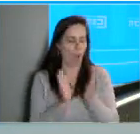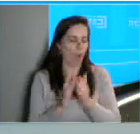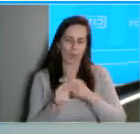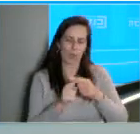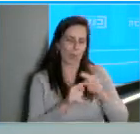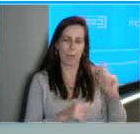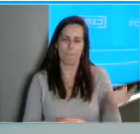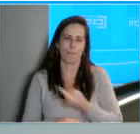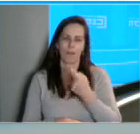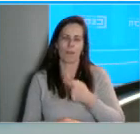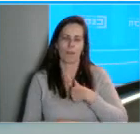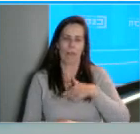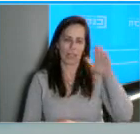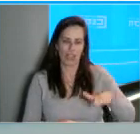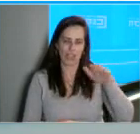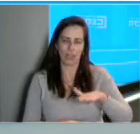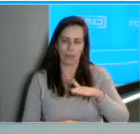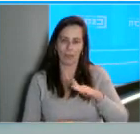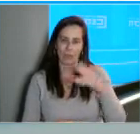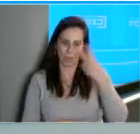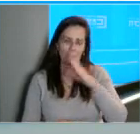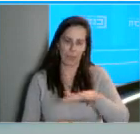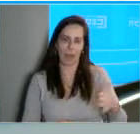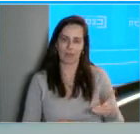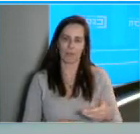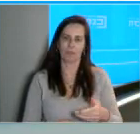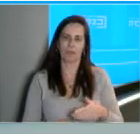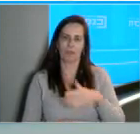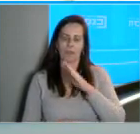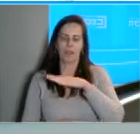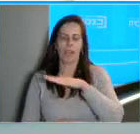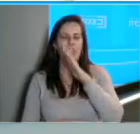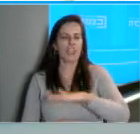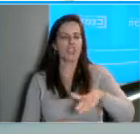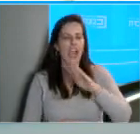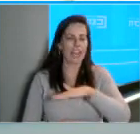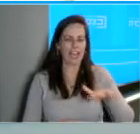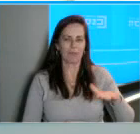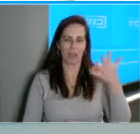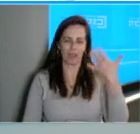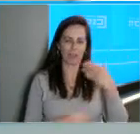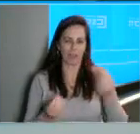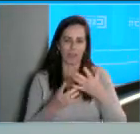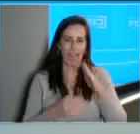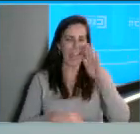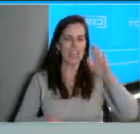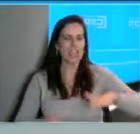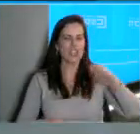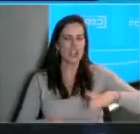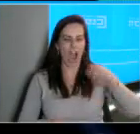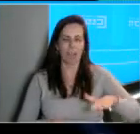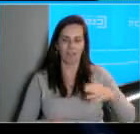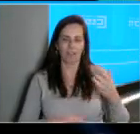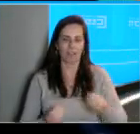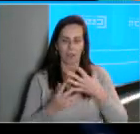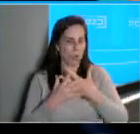הז'אנרים, והנינג'ה זה גם תופעה... כמובן שמדובר בילדים גם. ברור. נינג'ה ישראל ילדים הייתה תופעה מאוד... נינג'ה ישראל באופן כללי הייתה